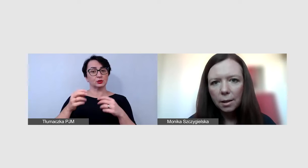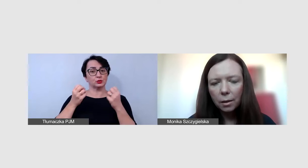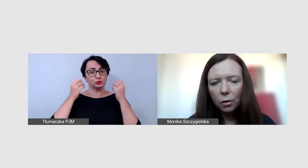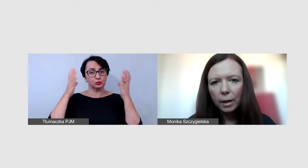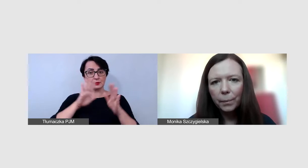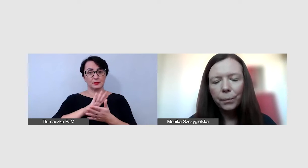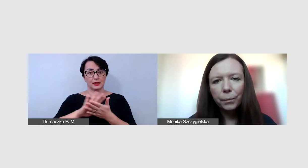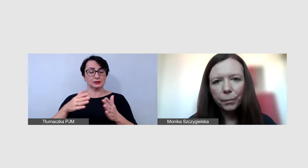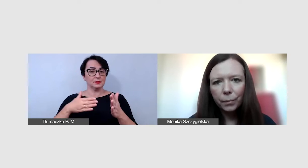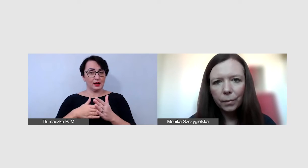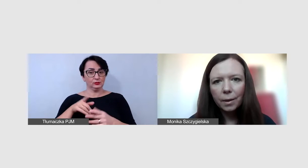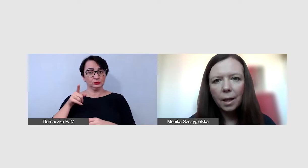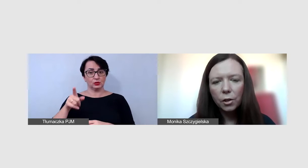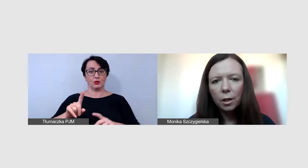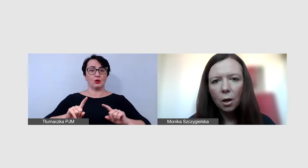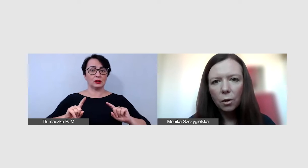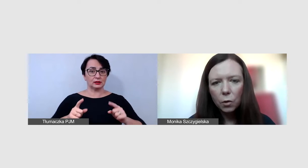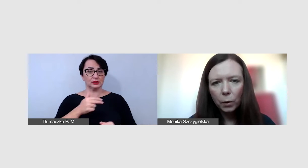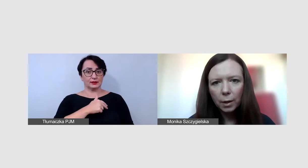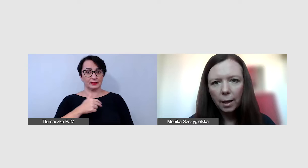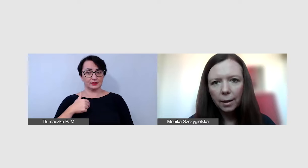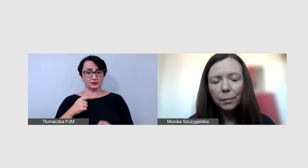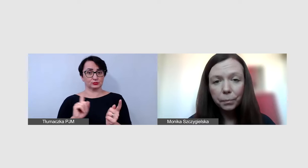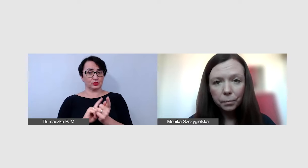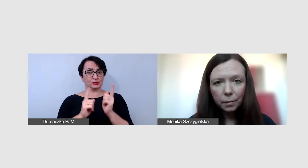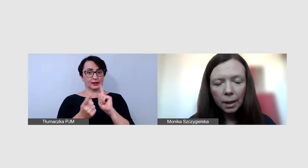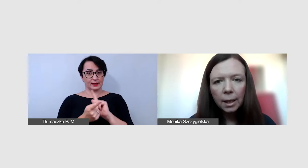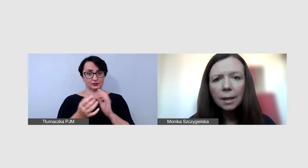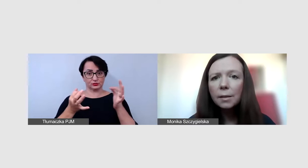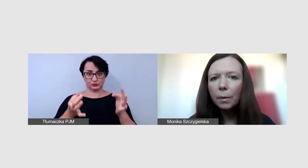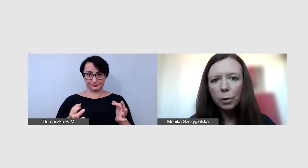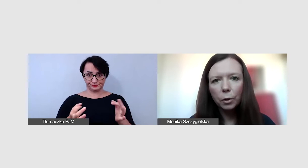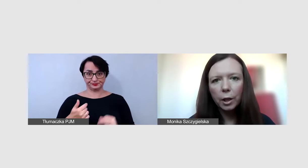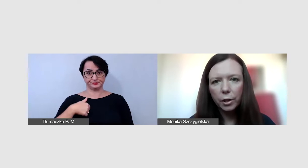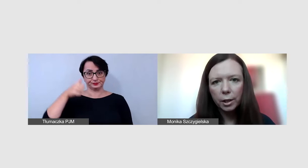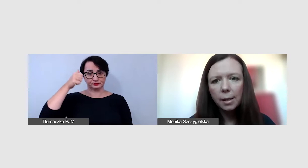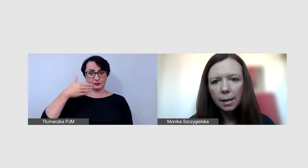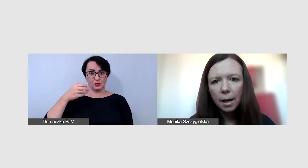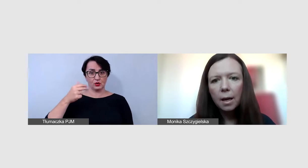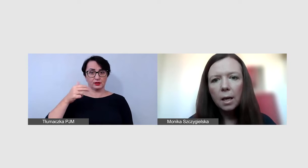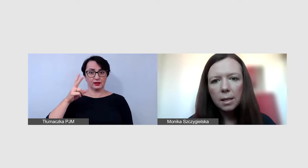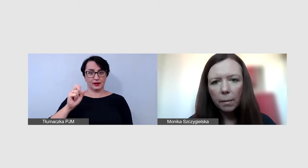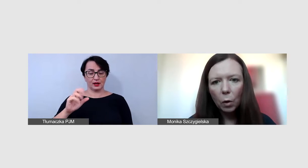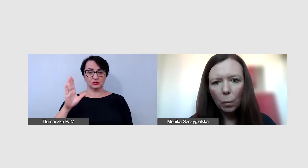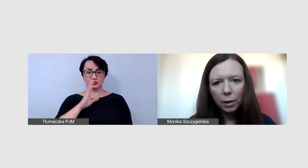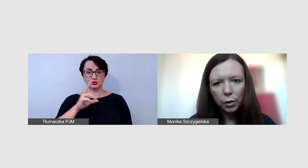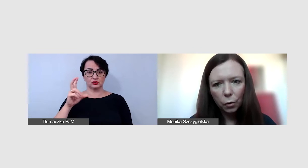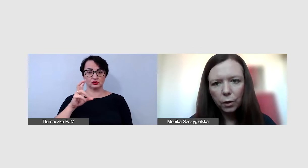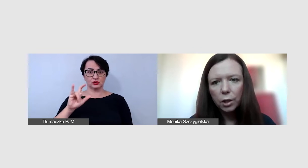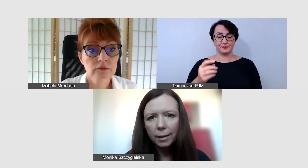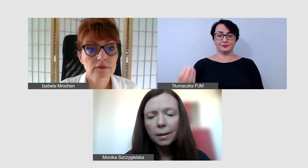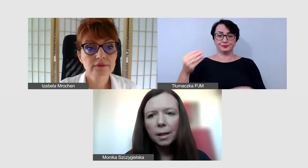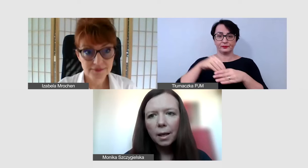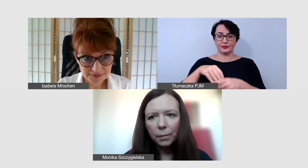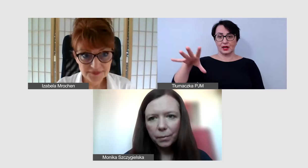organizatorem naszego spotkania. Ja nazywam się Monika Szczygielska, ze mną będzie